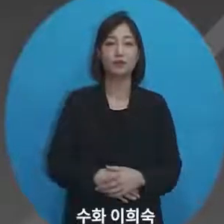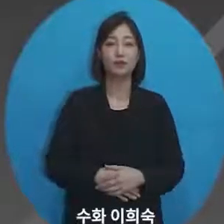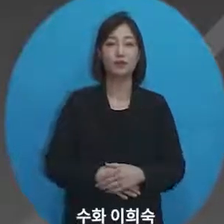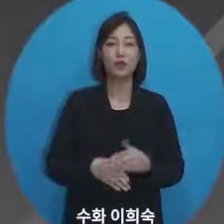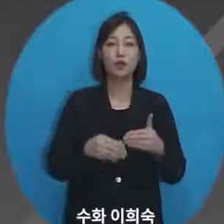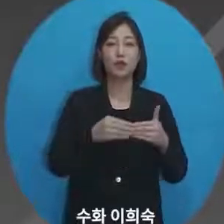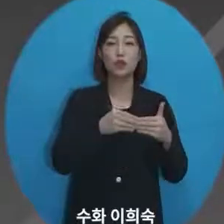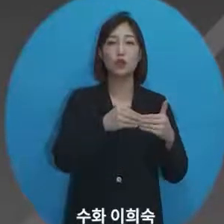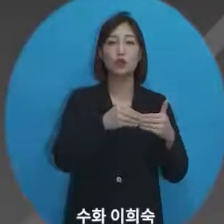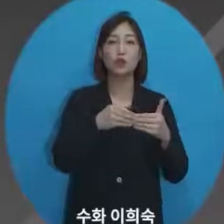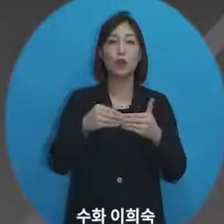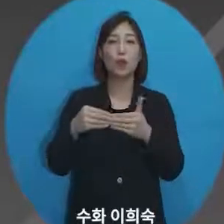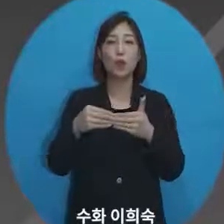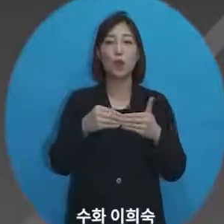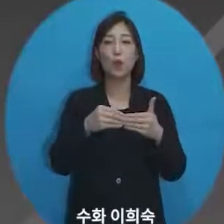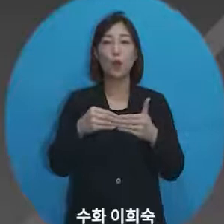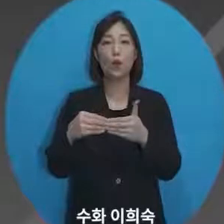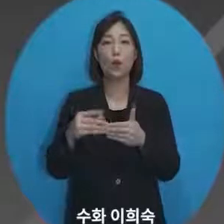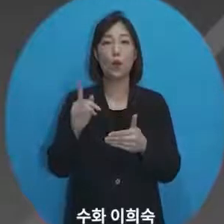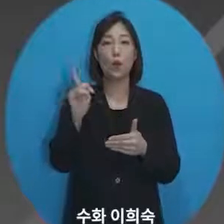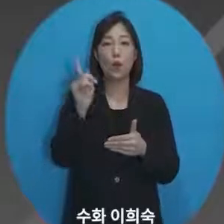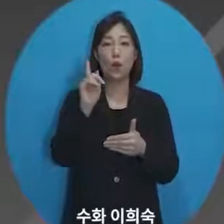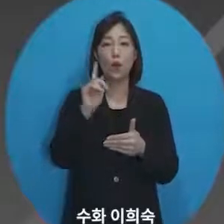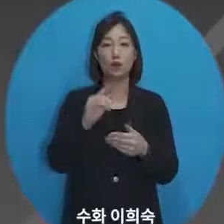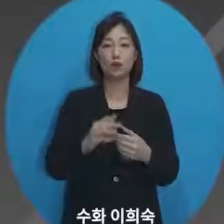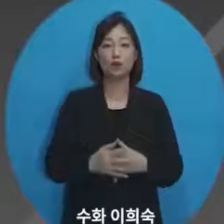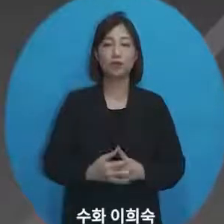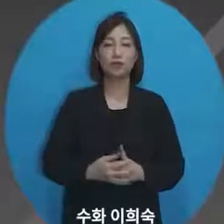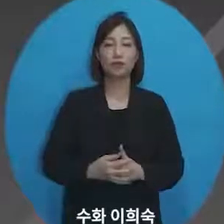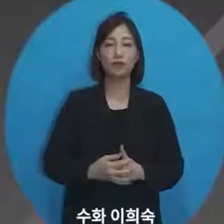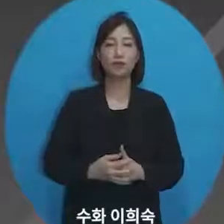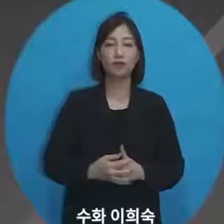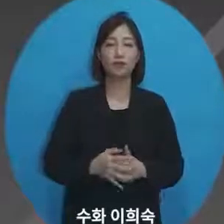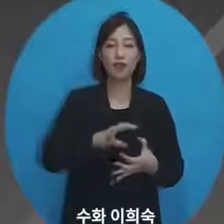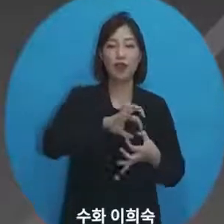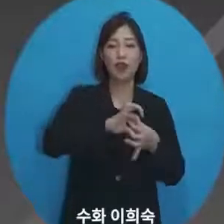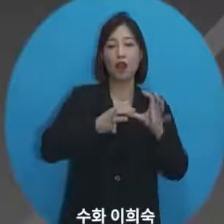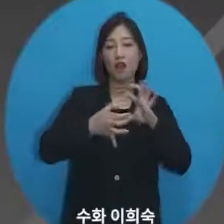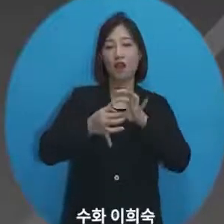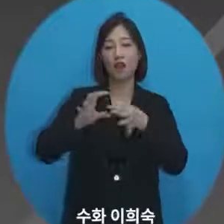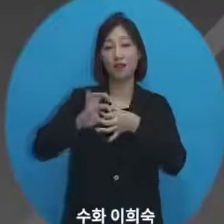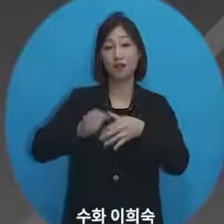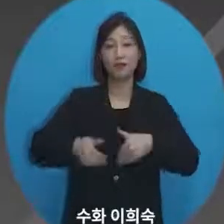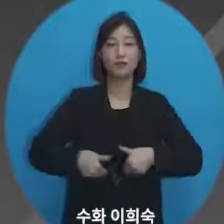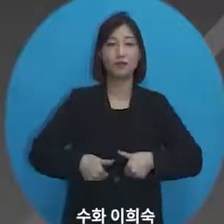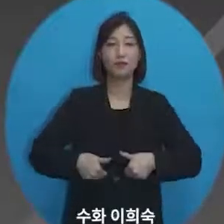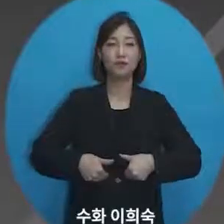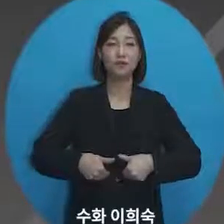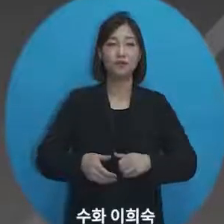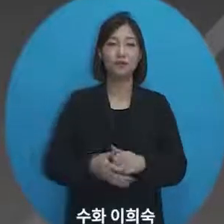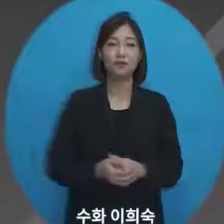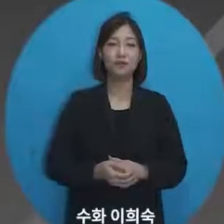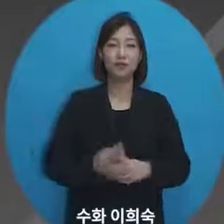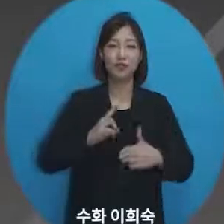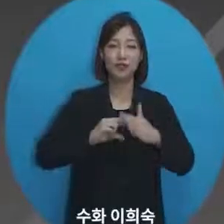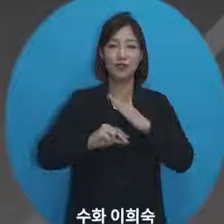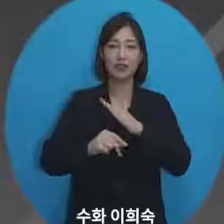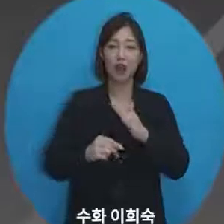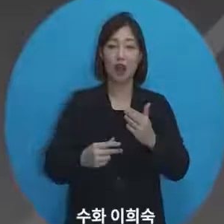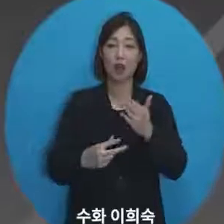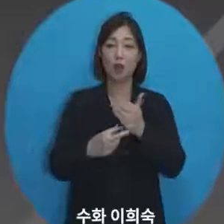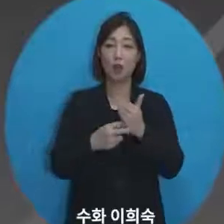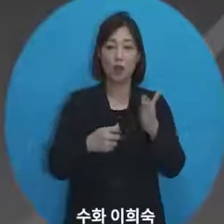예, 유도는 계속 연속적으로 이어지는 게 맞기 때문에 아까